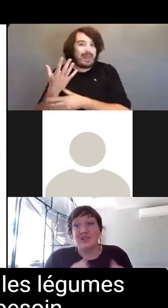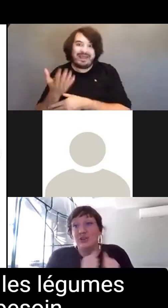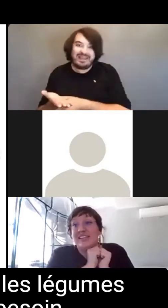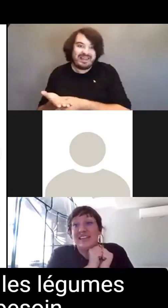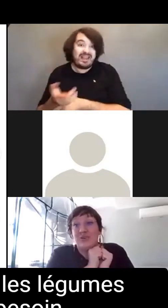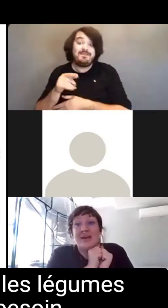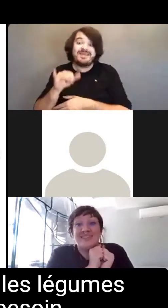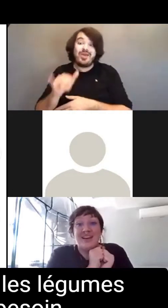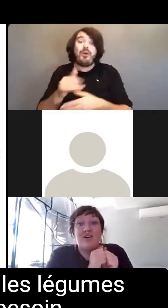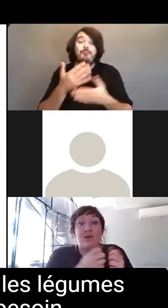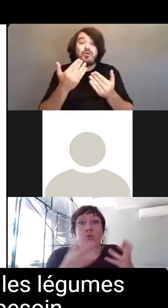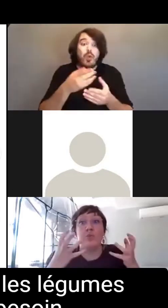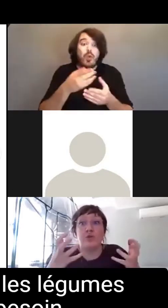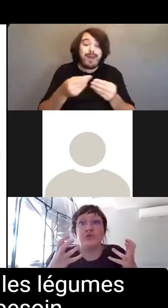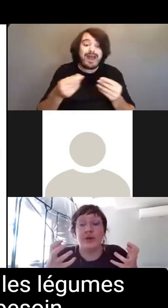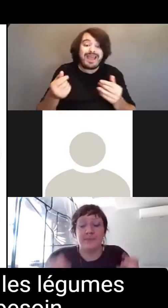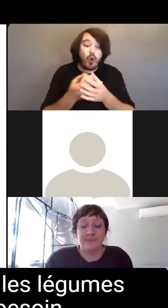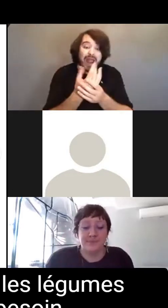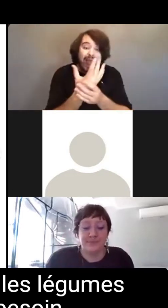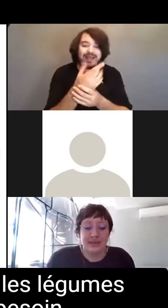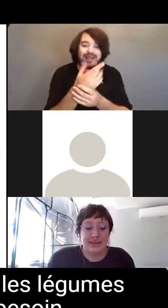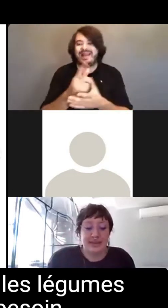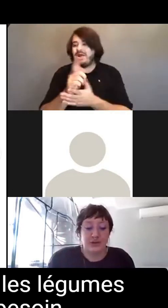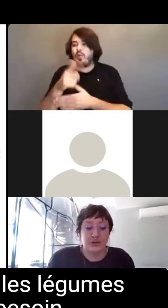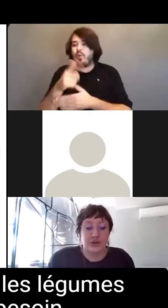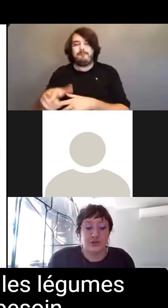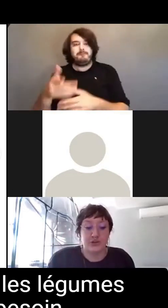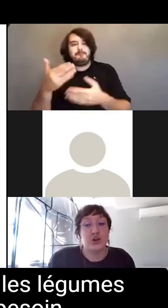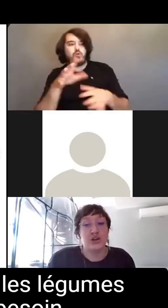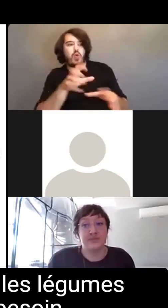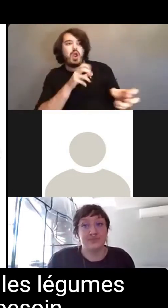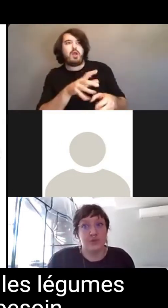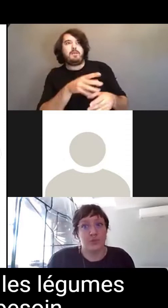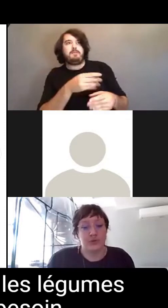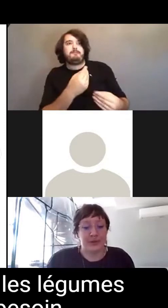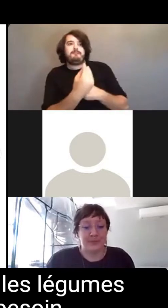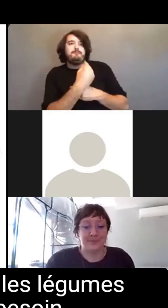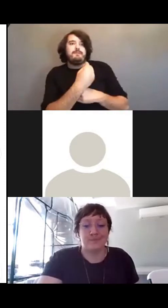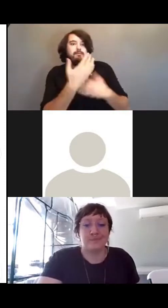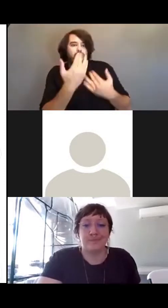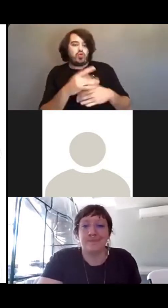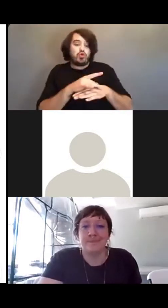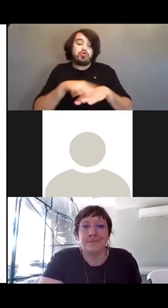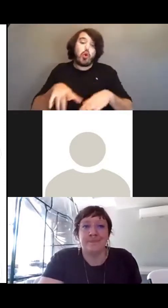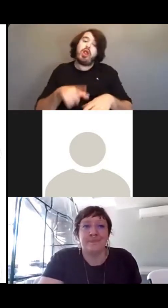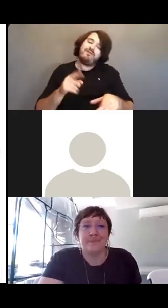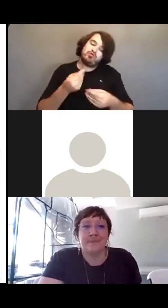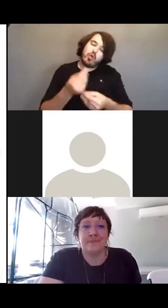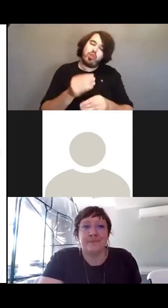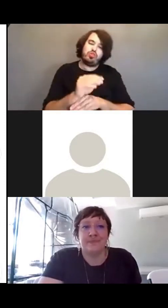organique, c'est ça que les légumes adorent et ont besoin et que le sol a besoin.